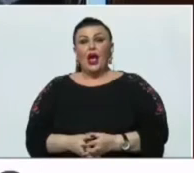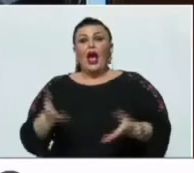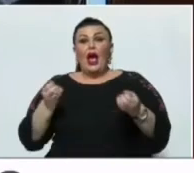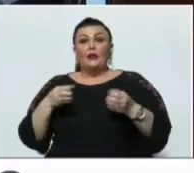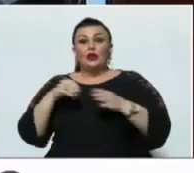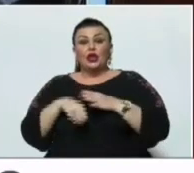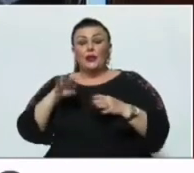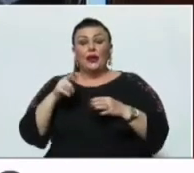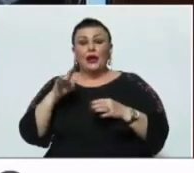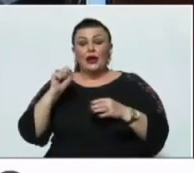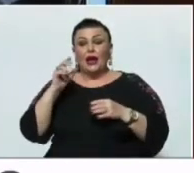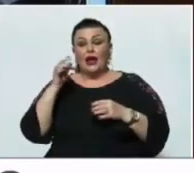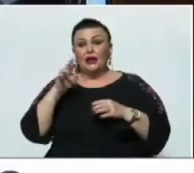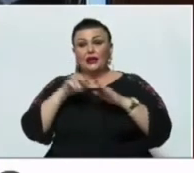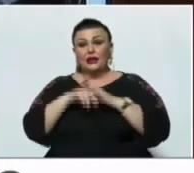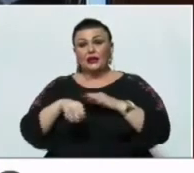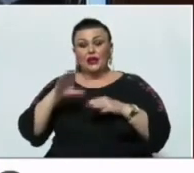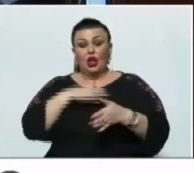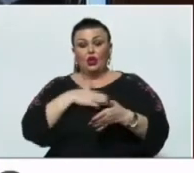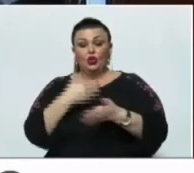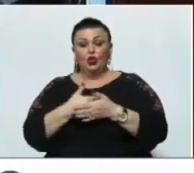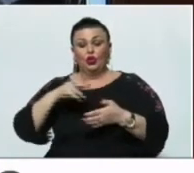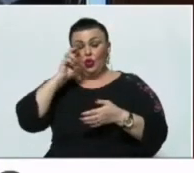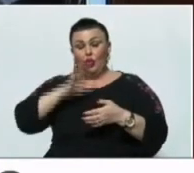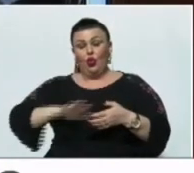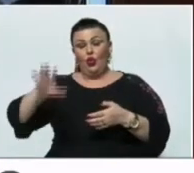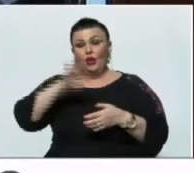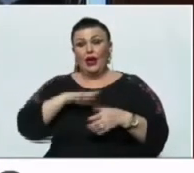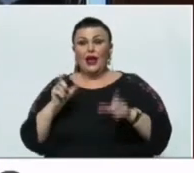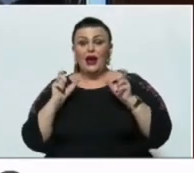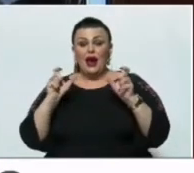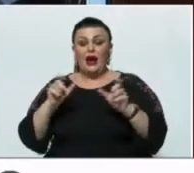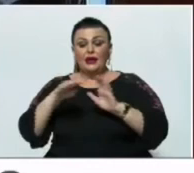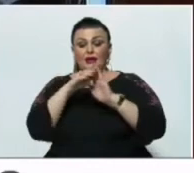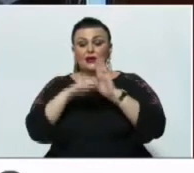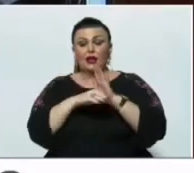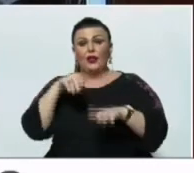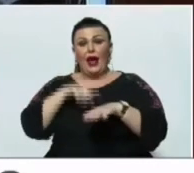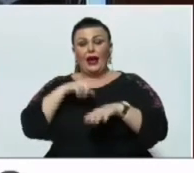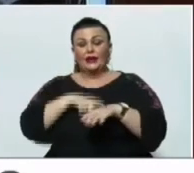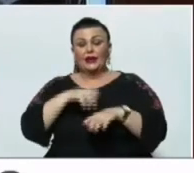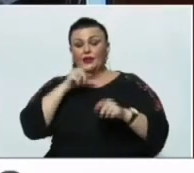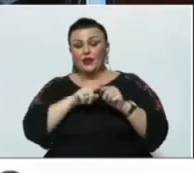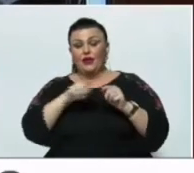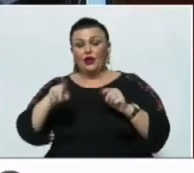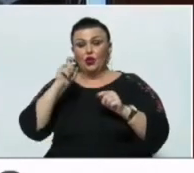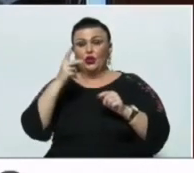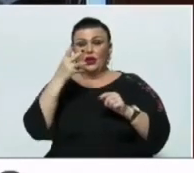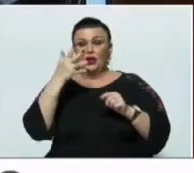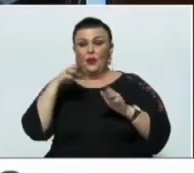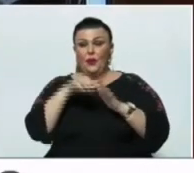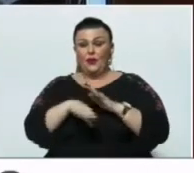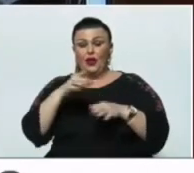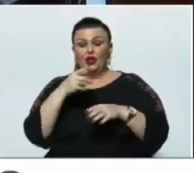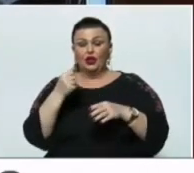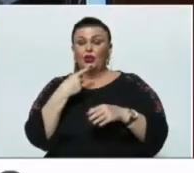Həmçinin miqrasiya könüllüləri tərəfindən ölkədə karantin rejiminin tətbiq olunduğu həssas bir dönəmdə 125 az təminatlı